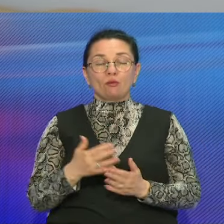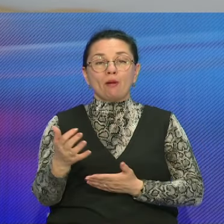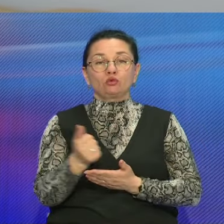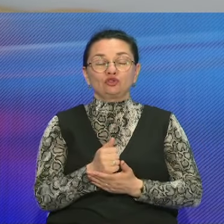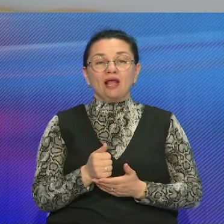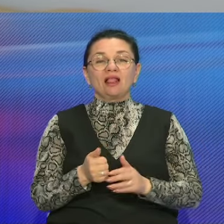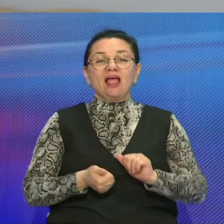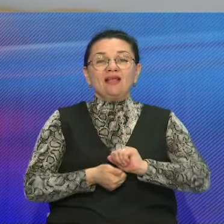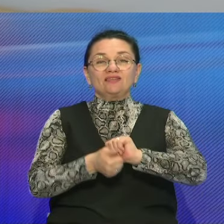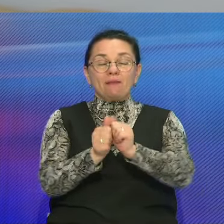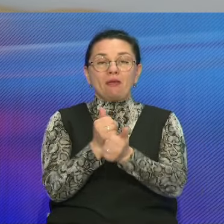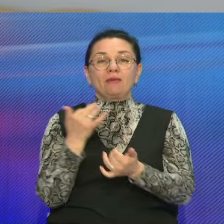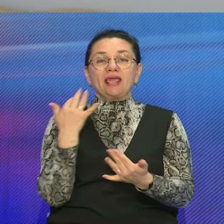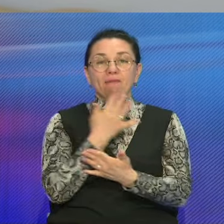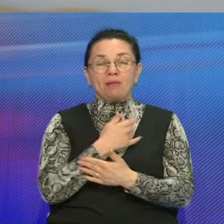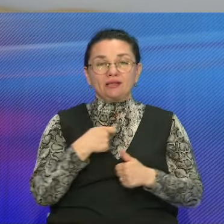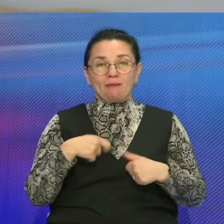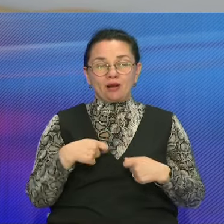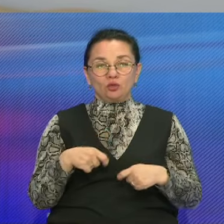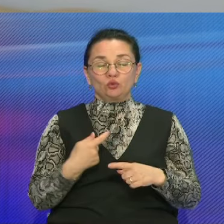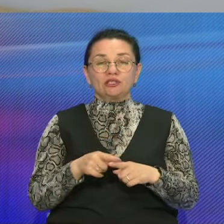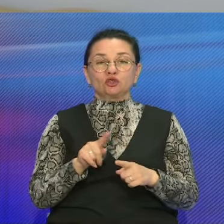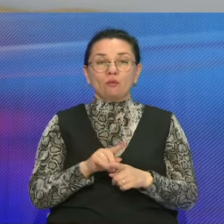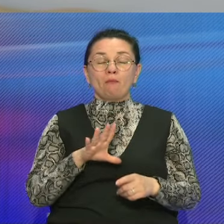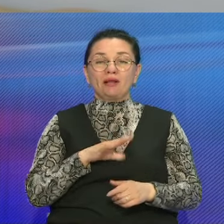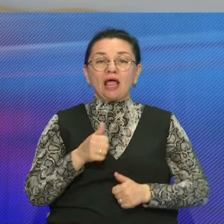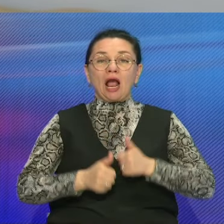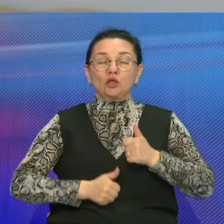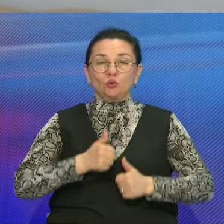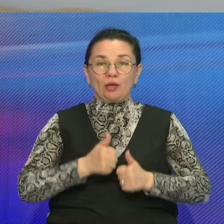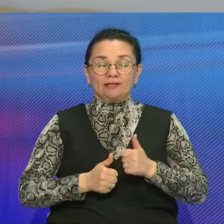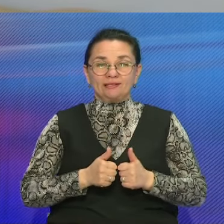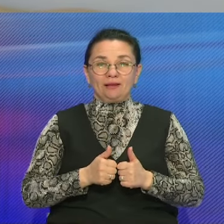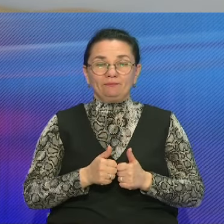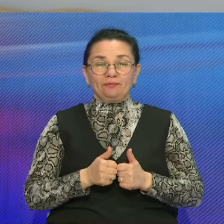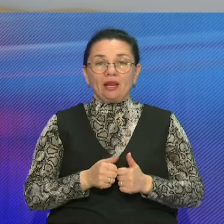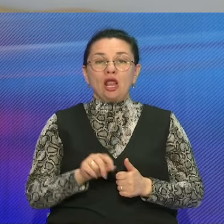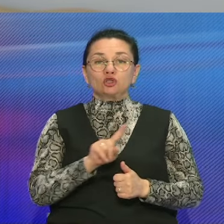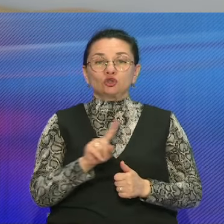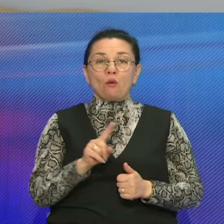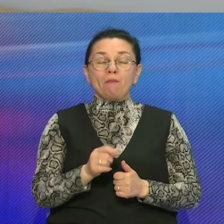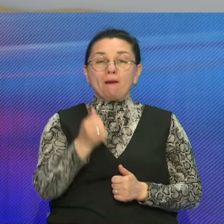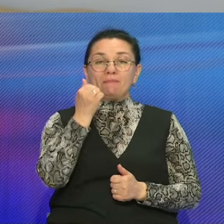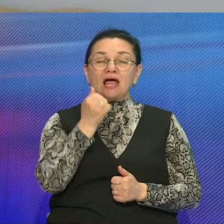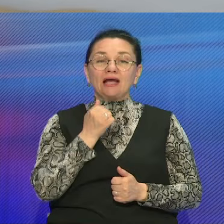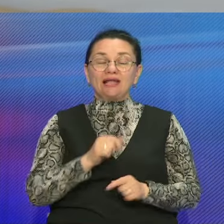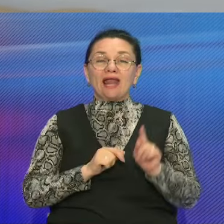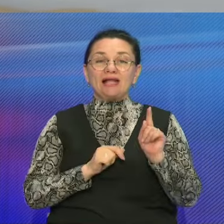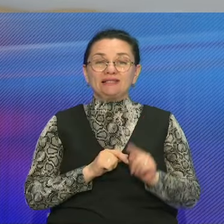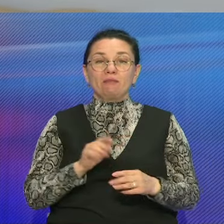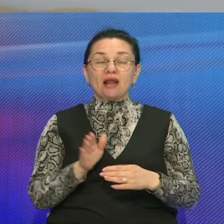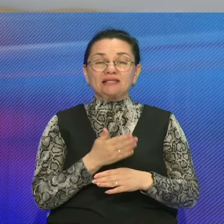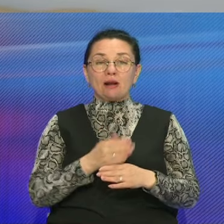продукции, чтобы наша продукция была конкурентоспособной, чтобы благодаря тем разработкам ученых, которые